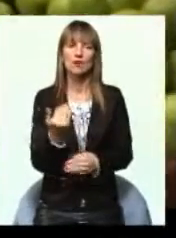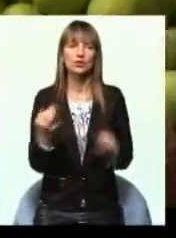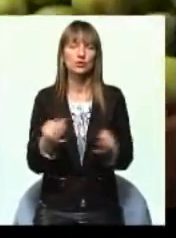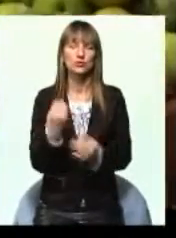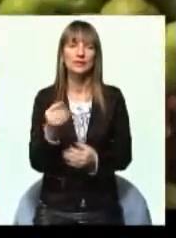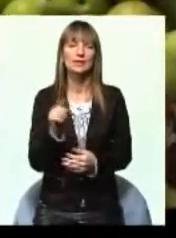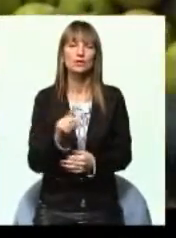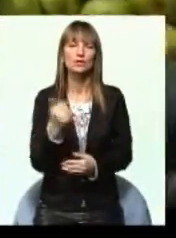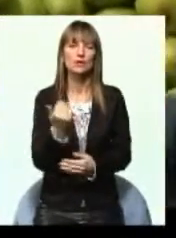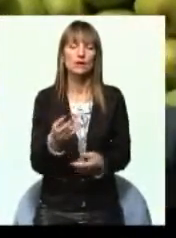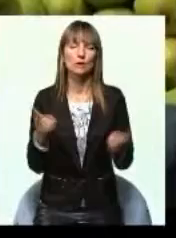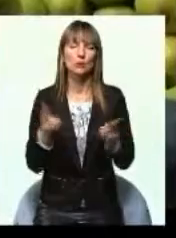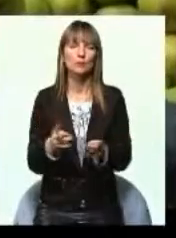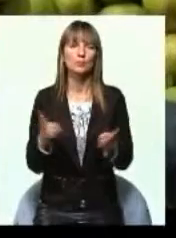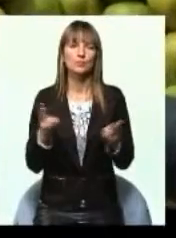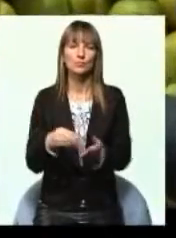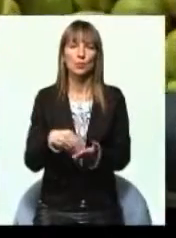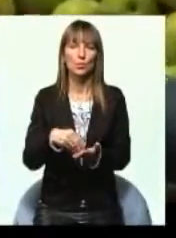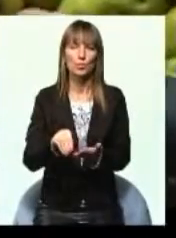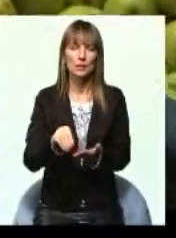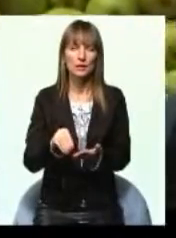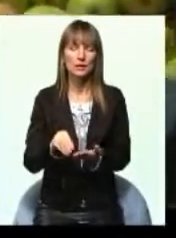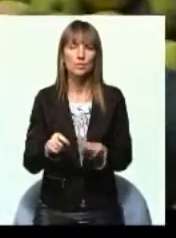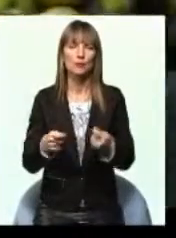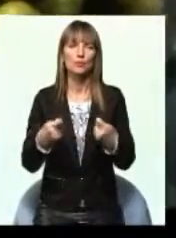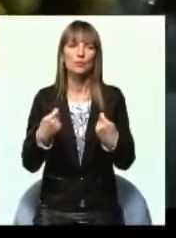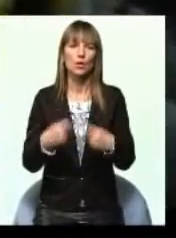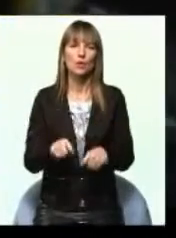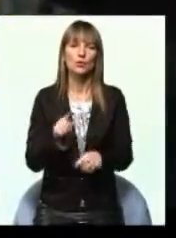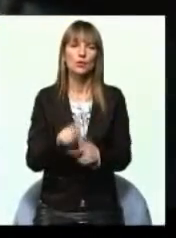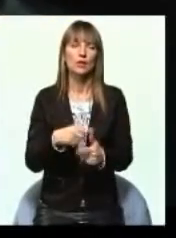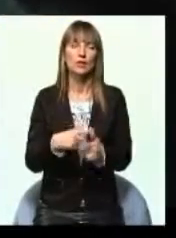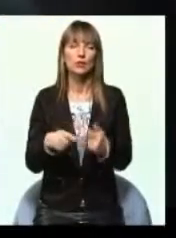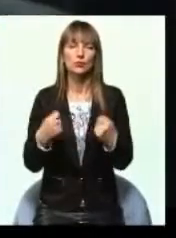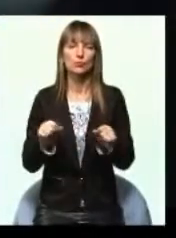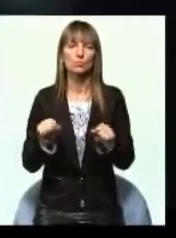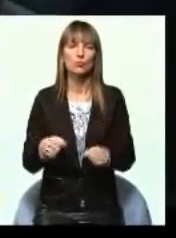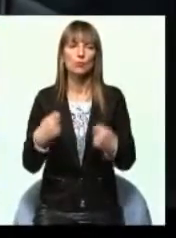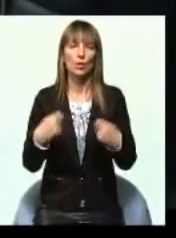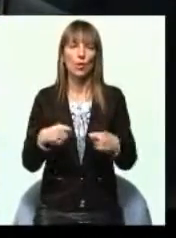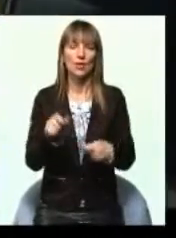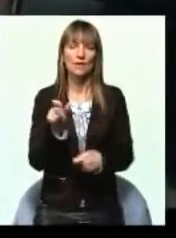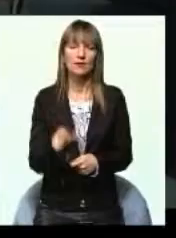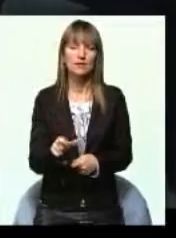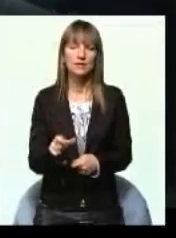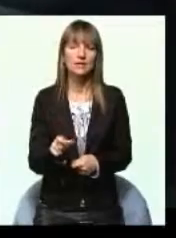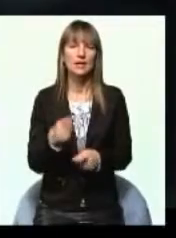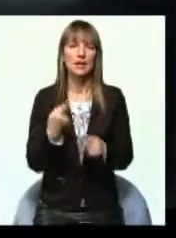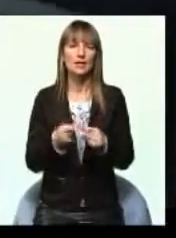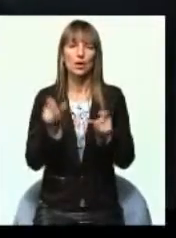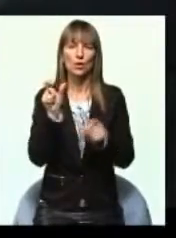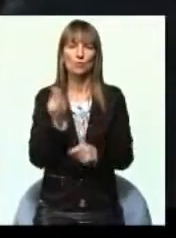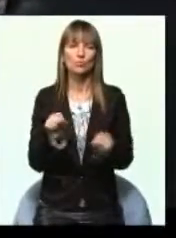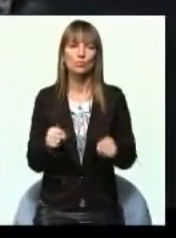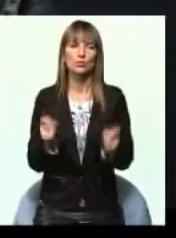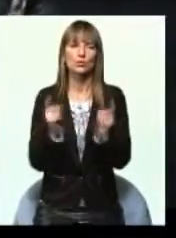дадуть. Те, що вам необхідно, потрібно купити. Продати ту чи іншу річ вам допоможуть продавці. Цих людей можна зустріти скрізь,